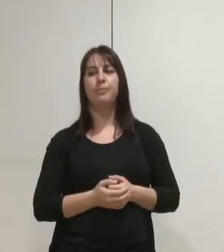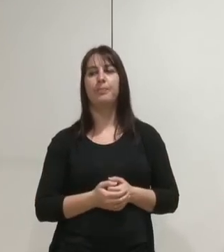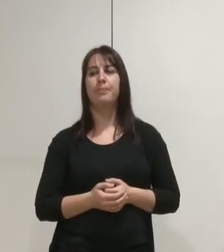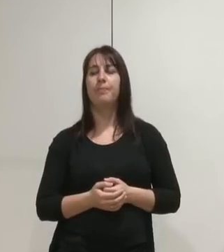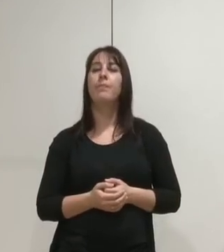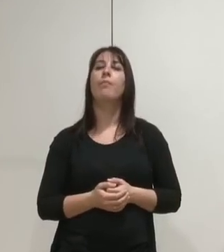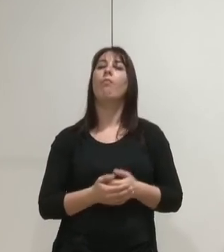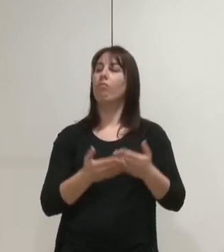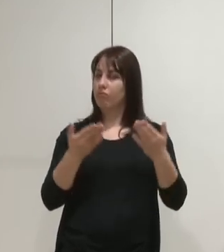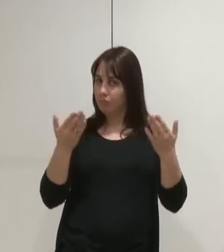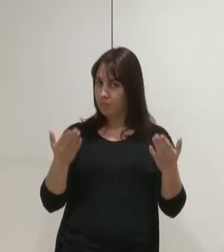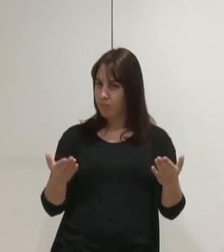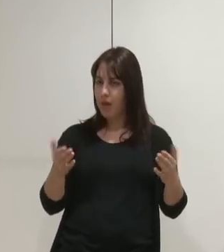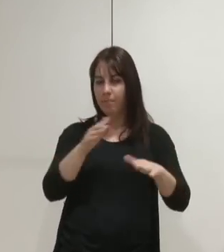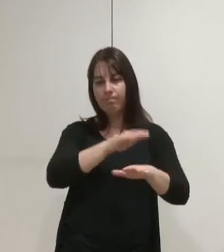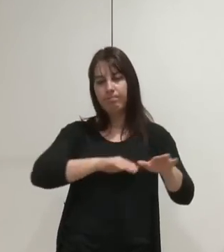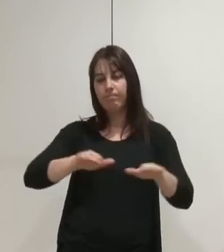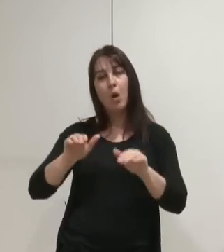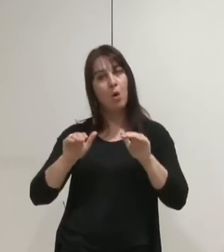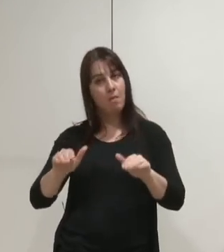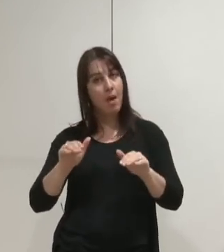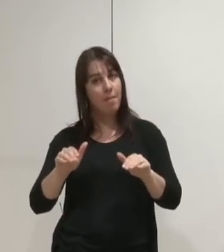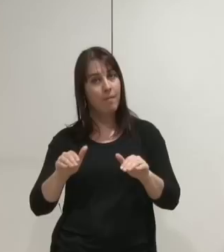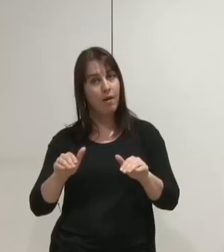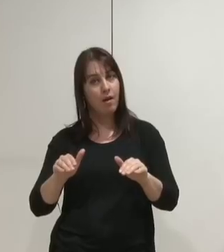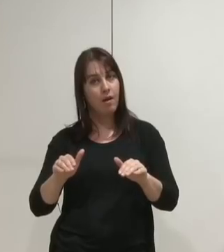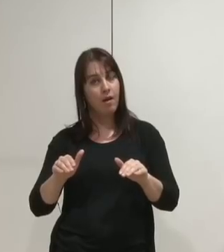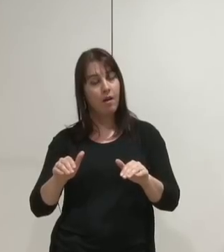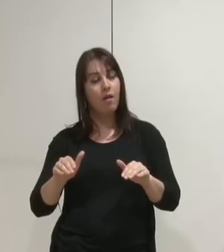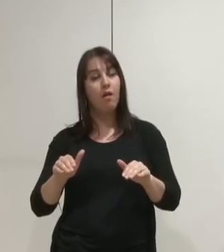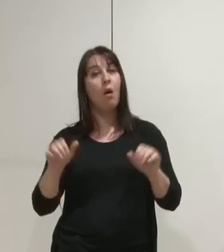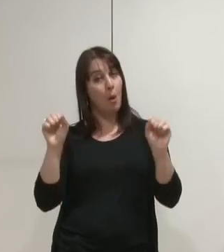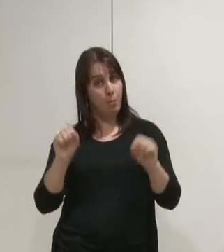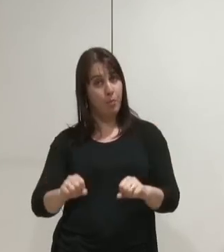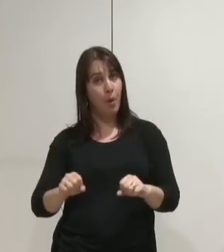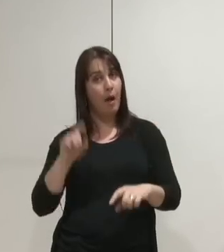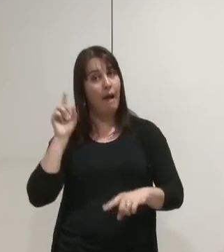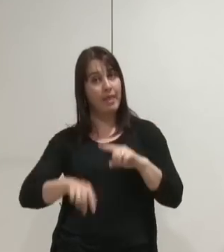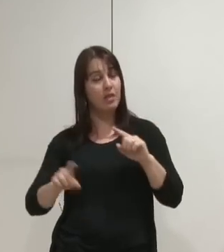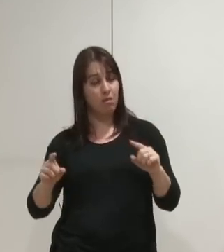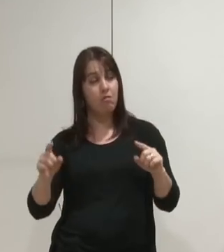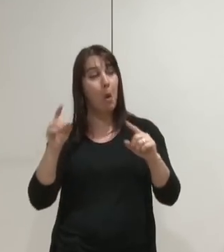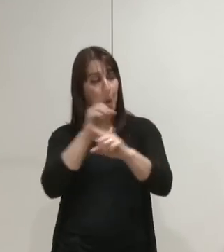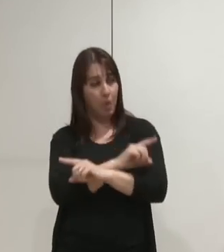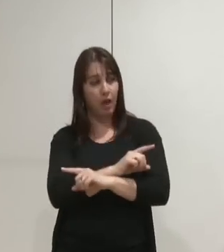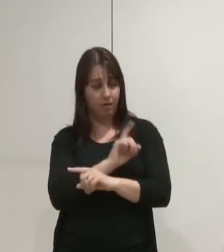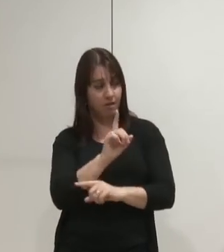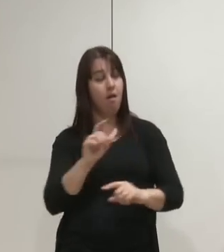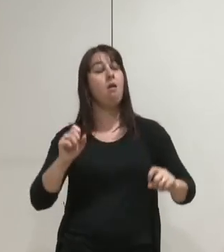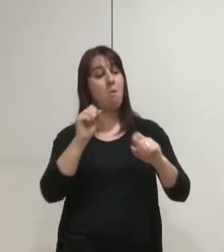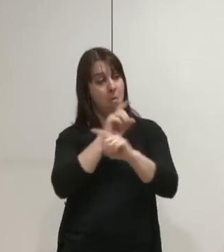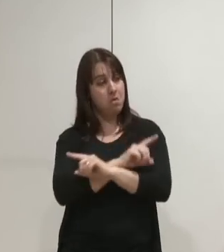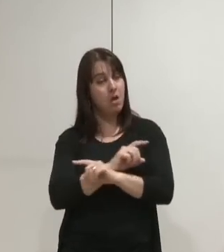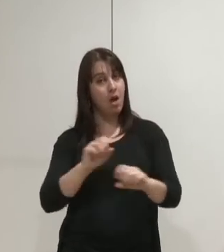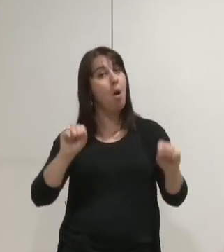étant dit cela ne nous interdit pas bien au contraire je je dirais même bien au contraire